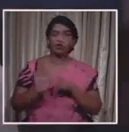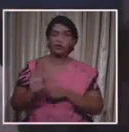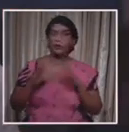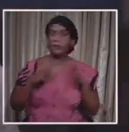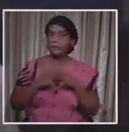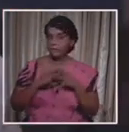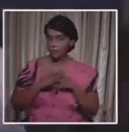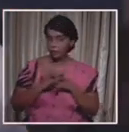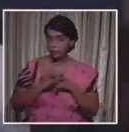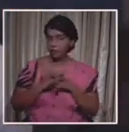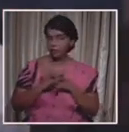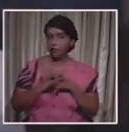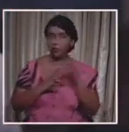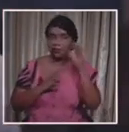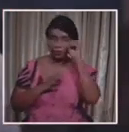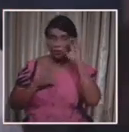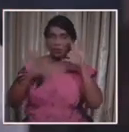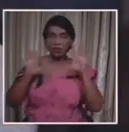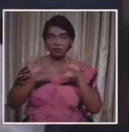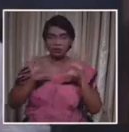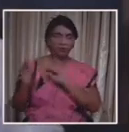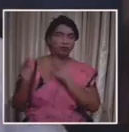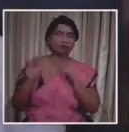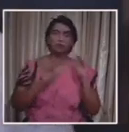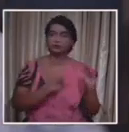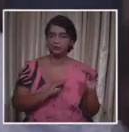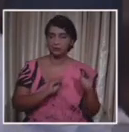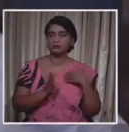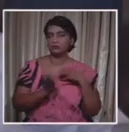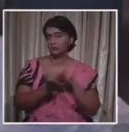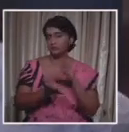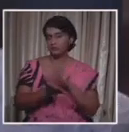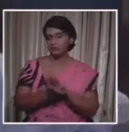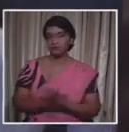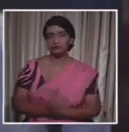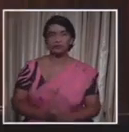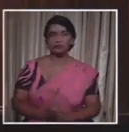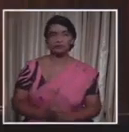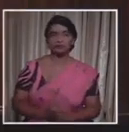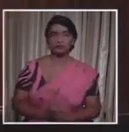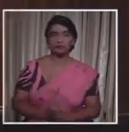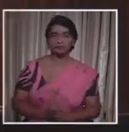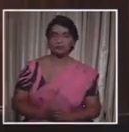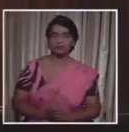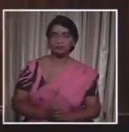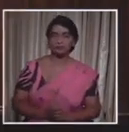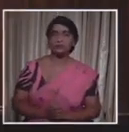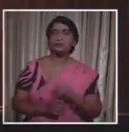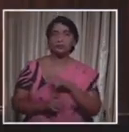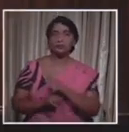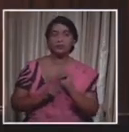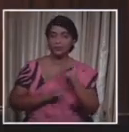බදාදා පෙරවරු 10 දක්වා කල් තැබිය යුතුයි යෝජනා කරමු. ඒ අනුව